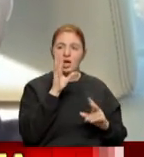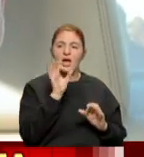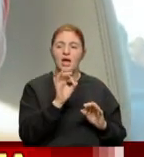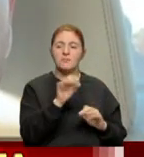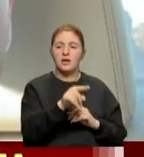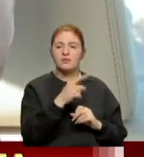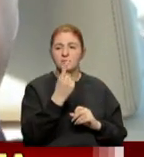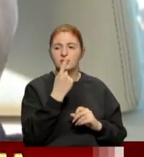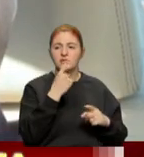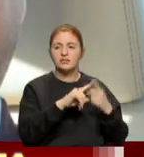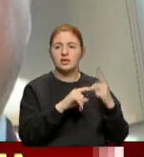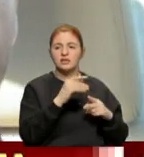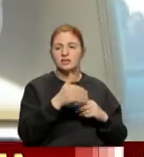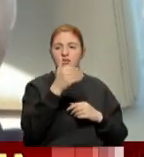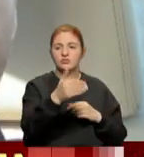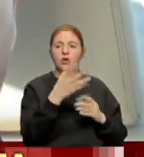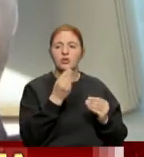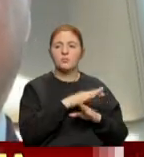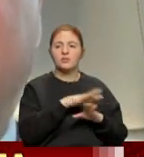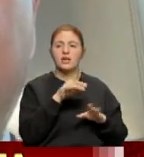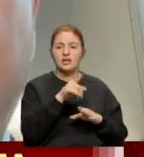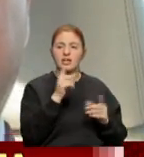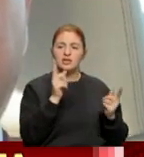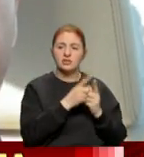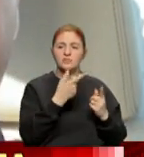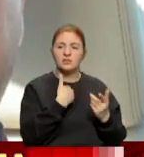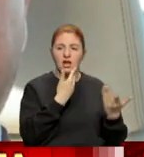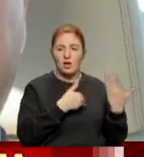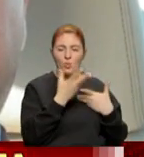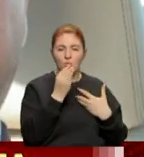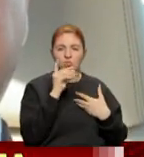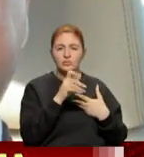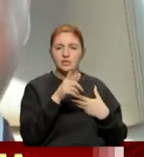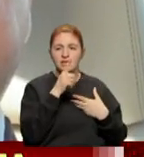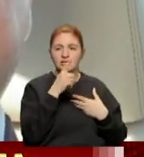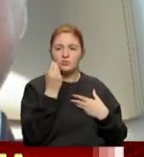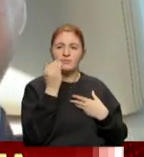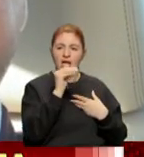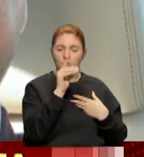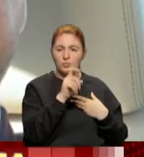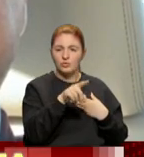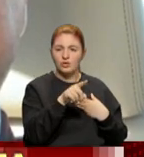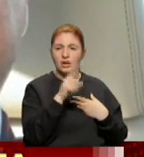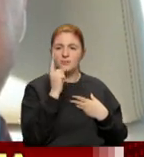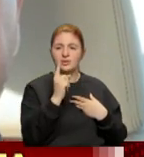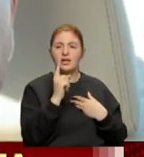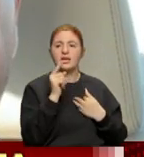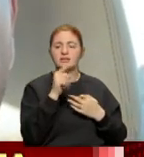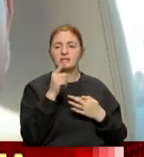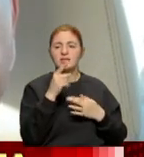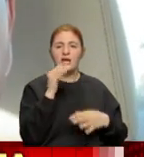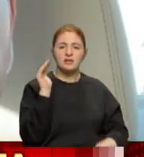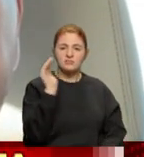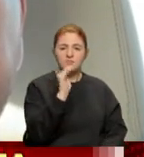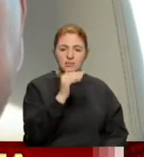hemen bir siyasetin dışında olup bitenleri kısaca bize bir anlatabilir misiniz? Sesim güzel geliyor mu? Bir de size